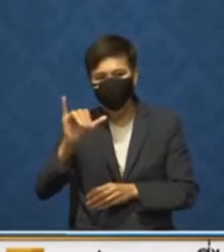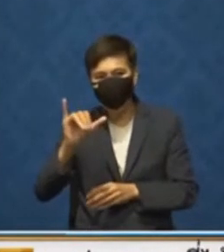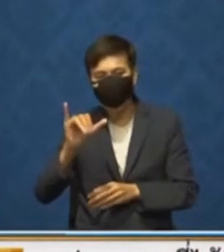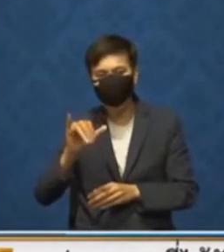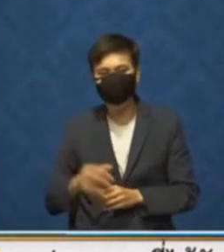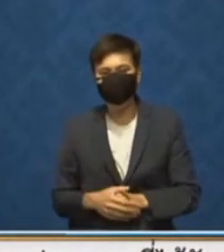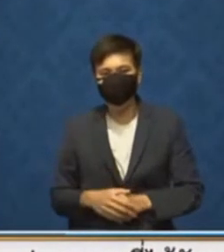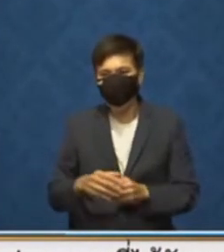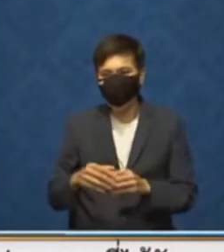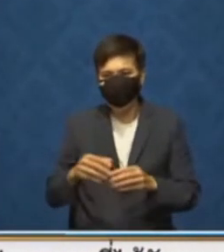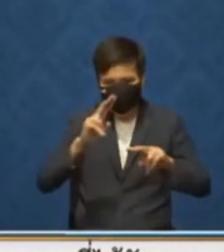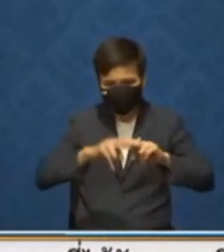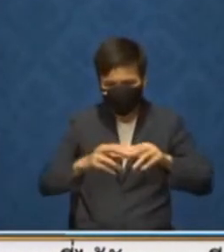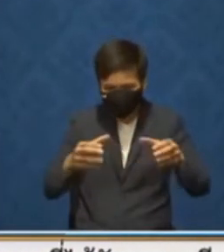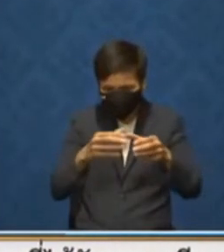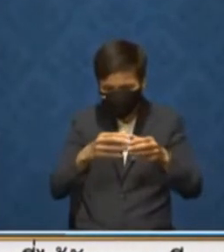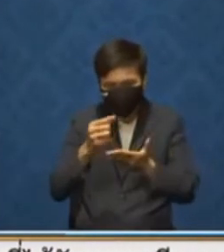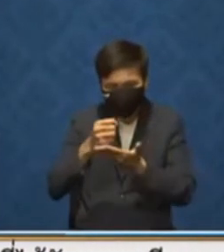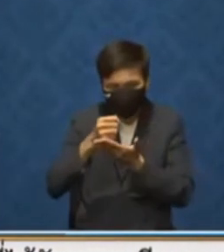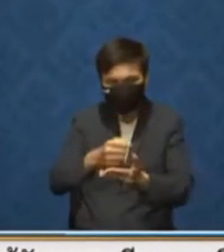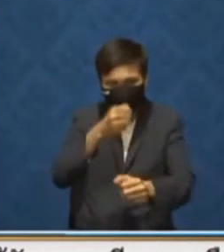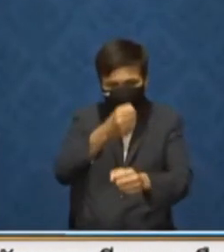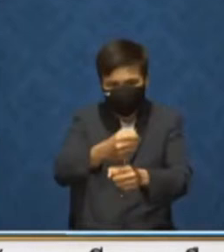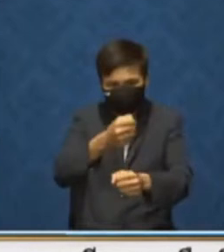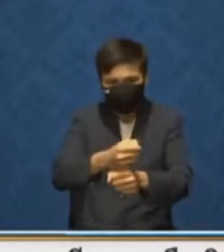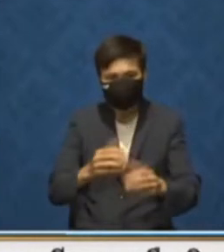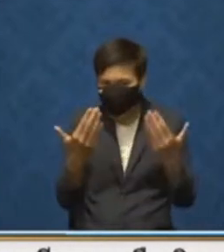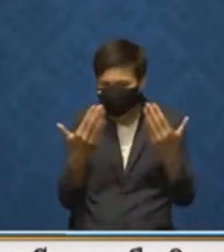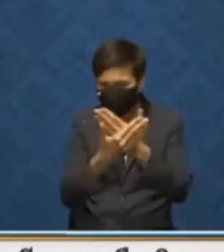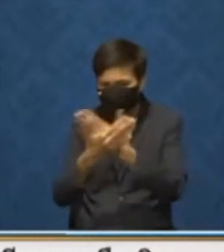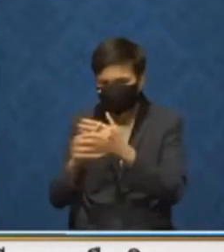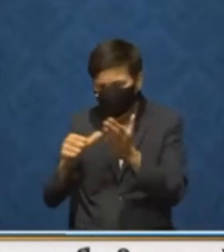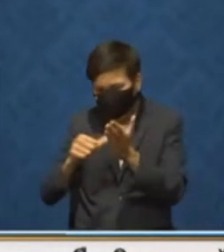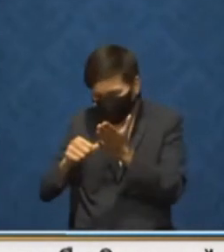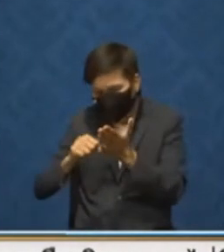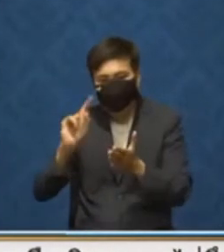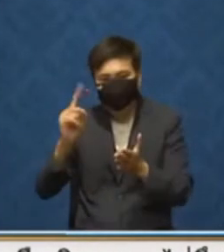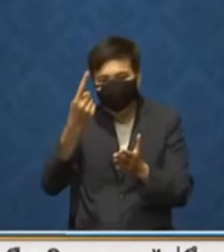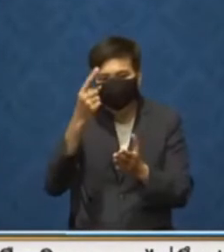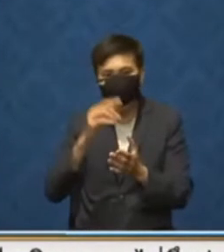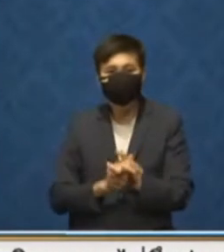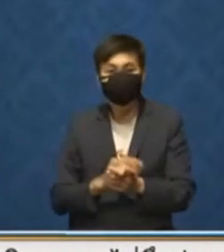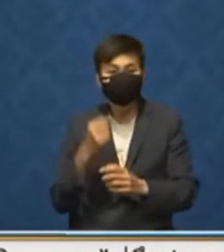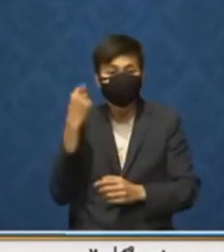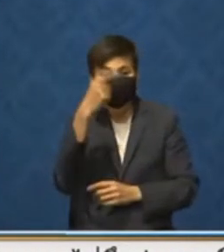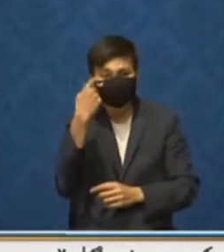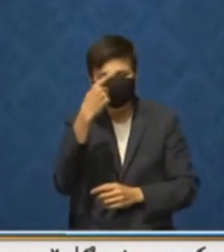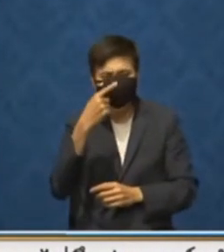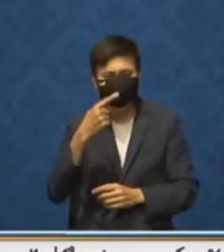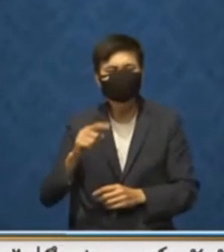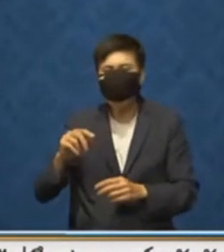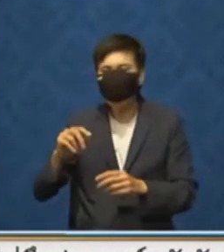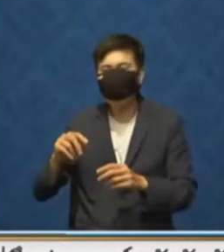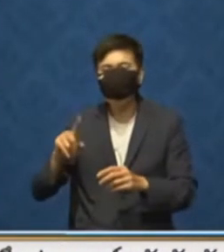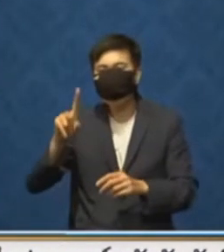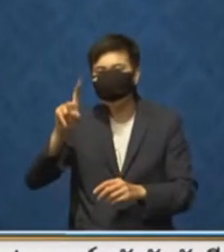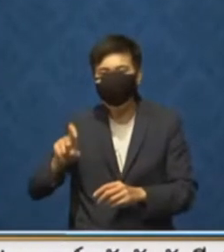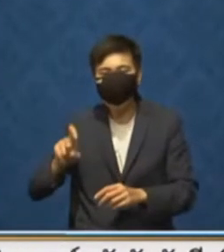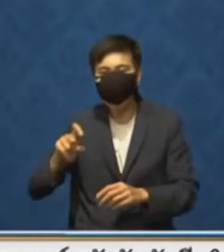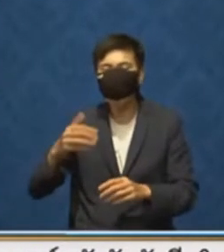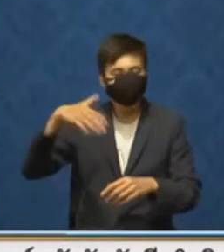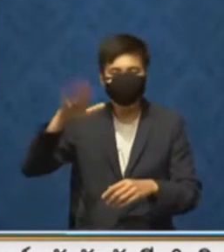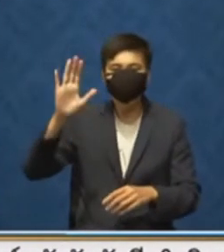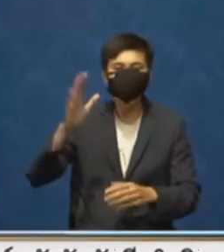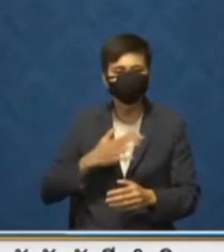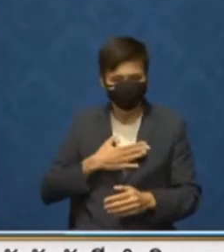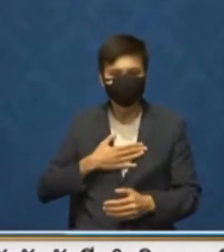เปลี่ยนใหม่เลยทุกอย่างจะได้ทำได้ใช่ไหมครับใครจะแจ้งใครจะไรกูไม่สนกูไม่รู้กูจะรวยกูจะ